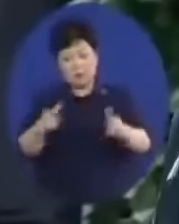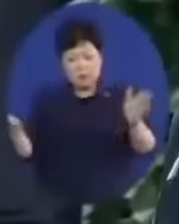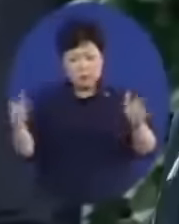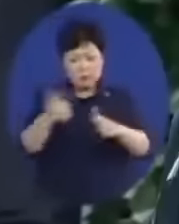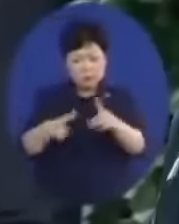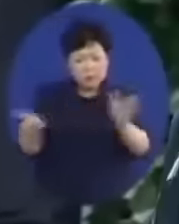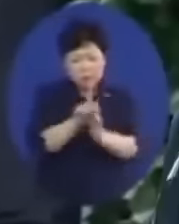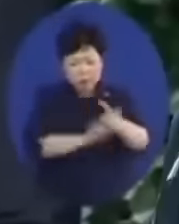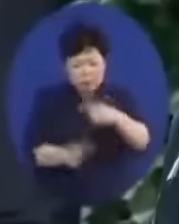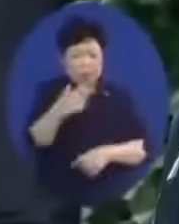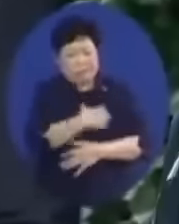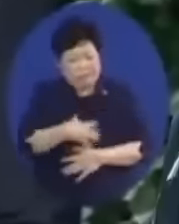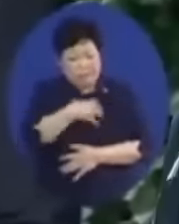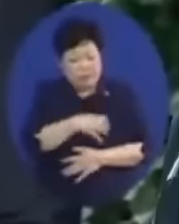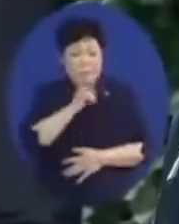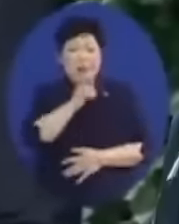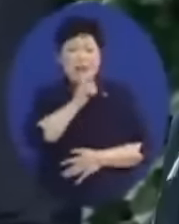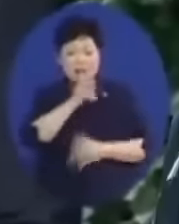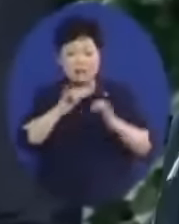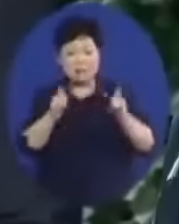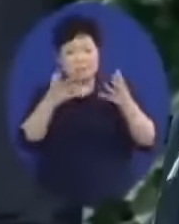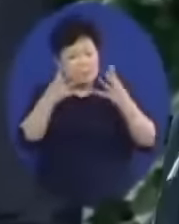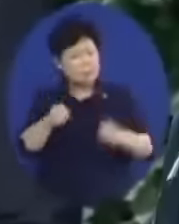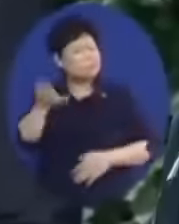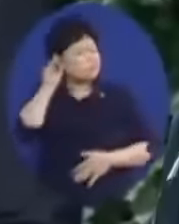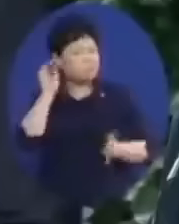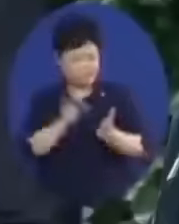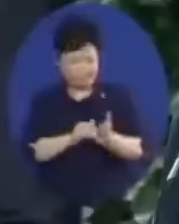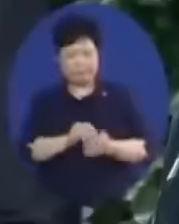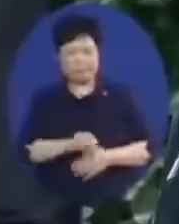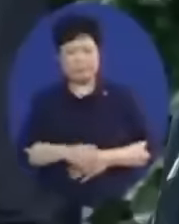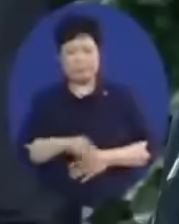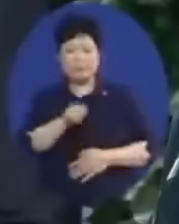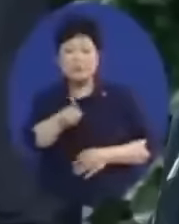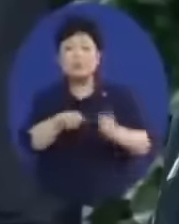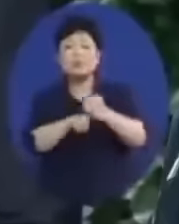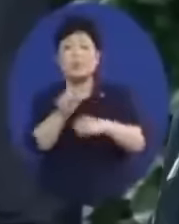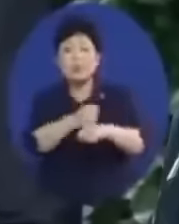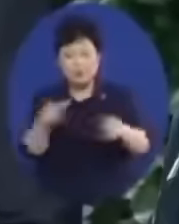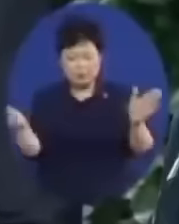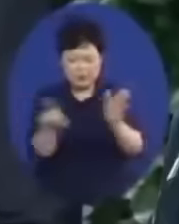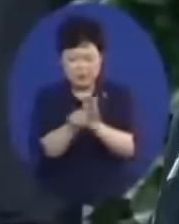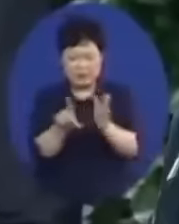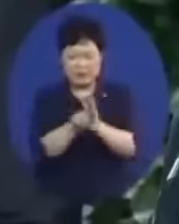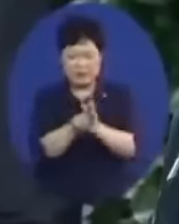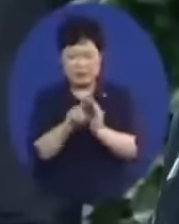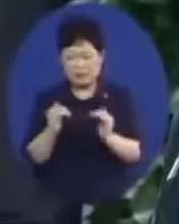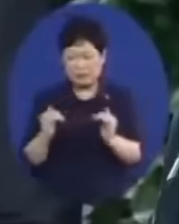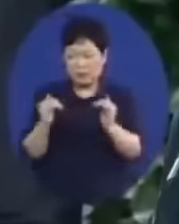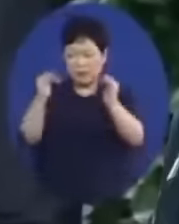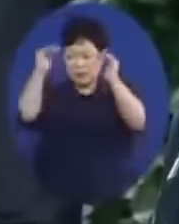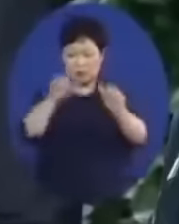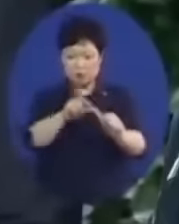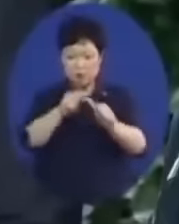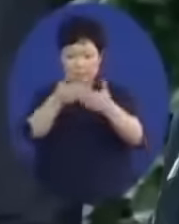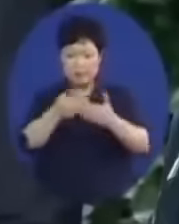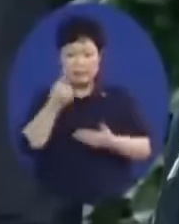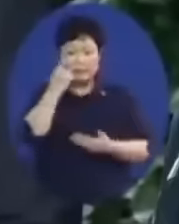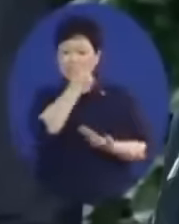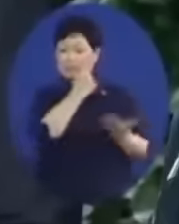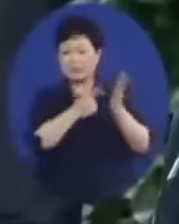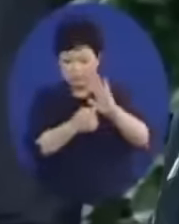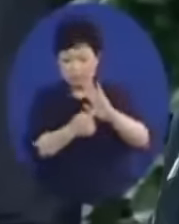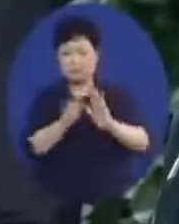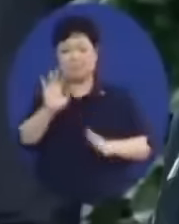믿고 난 다음 더 괴롭다는 말을 한 사람을 많이 들었었습니다. 그것은 신앙이 자라나고 구원을 받았다는 증거가